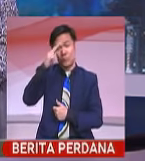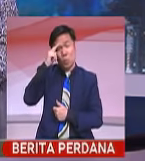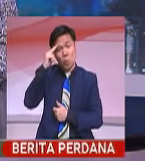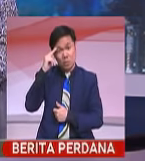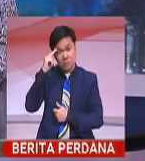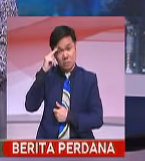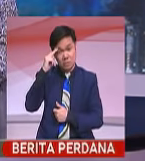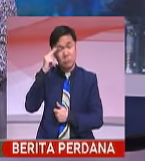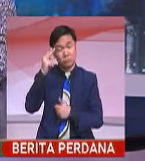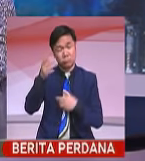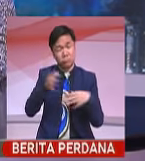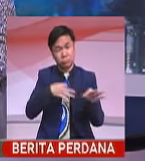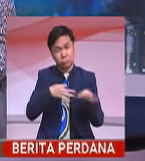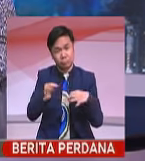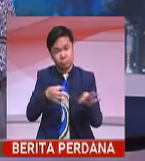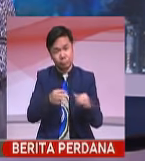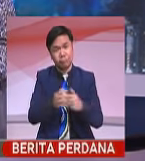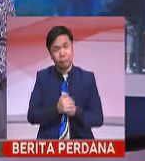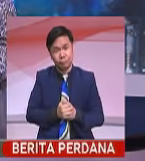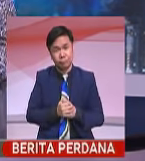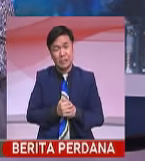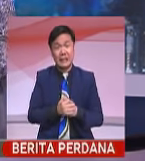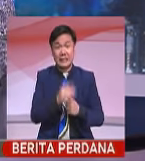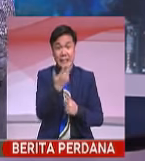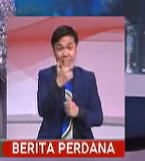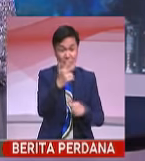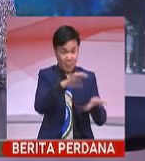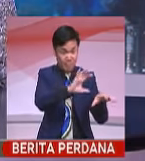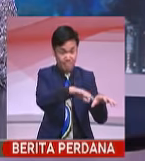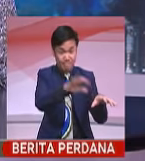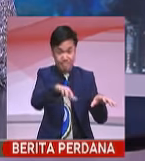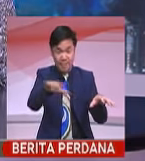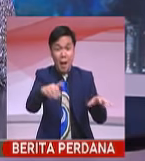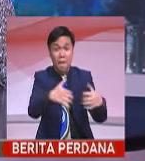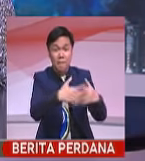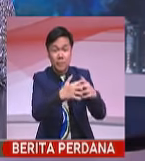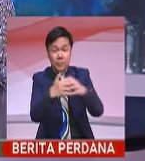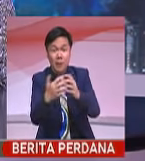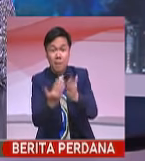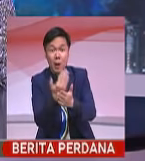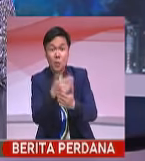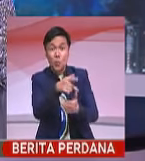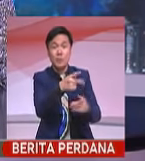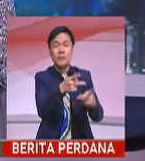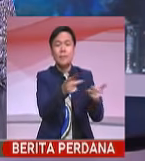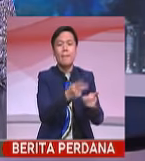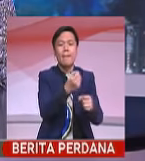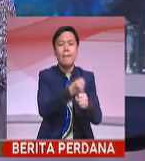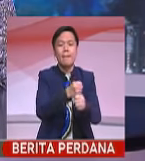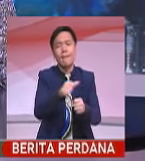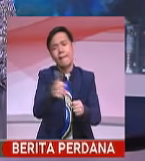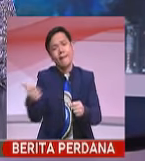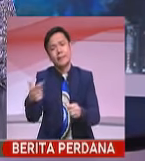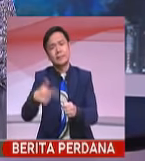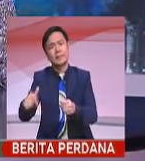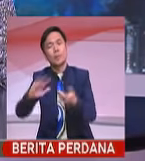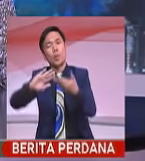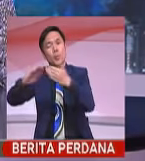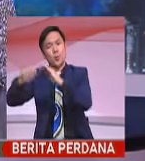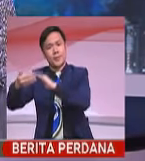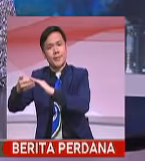Sri Dr. Nur Hisham Abdullah, 13 kluster berkaitan tempat kerja dan selebihnya adalah kluster